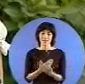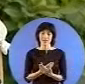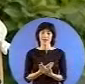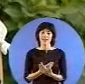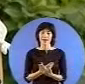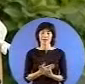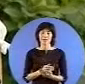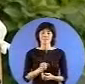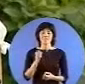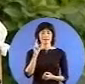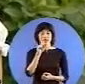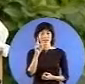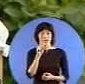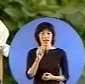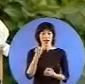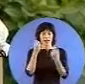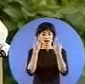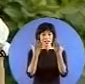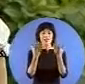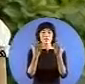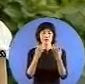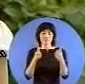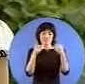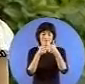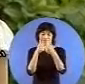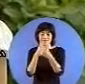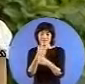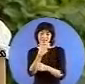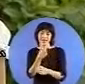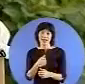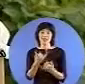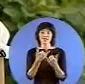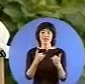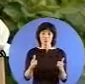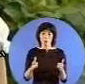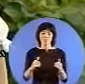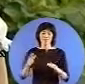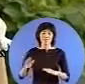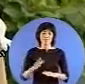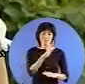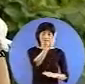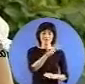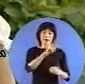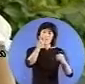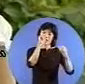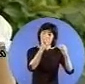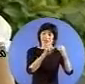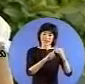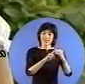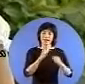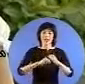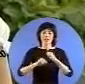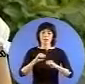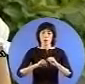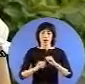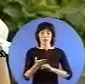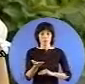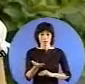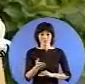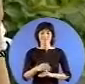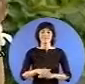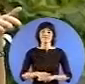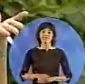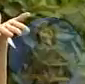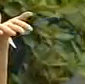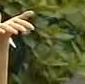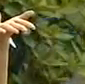これからは今までできなかったことに何かチャレンジしようと思っている人、 さらなるステップアップを目指して、こういった活動は